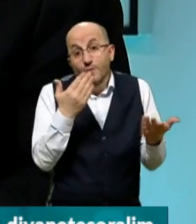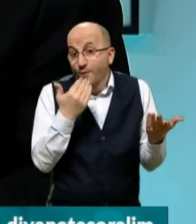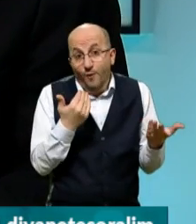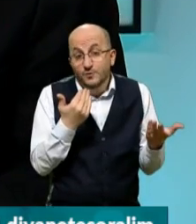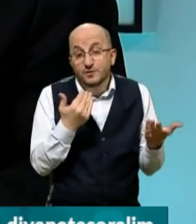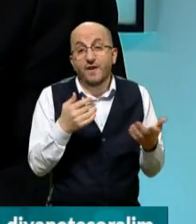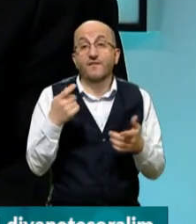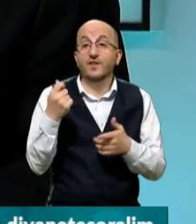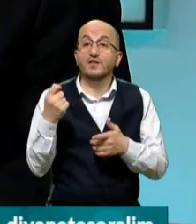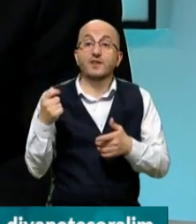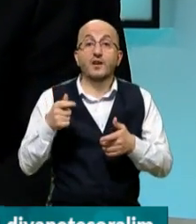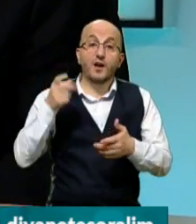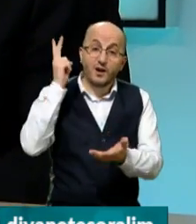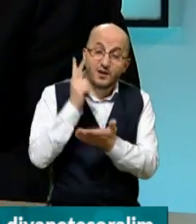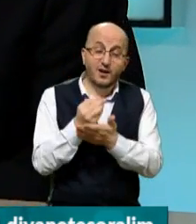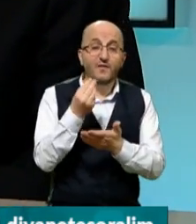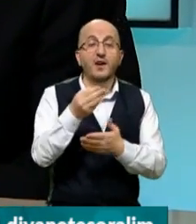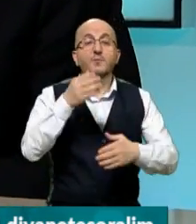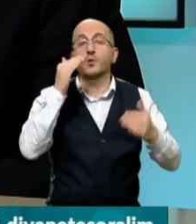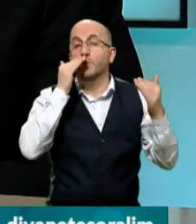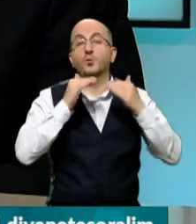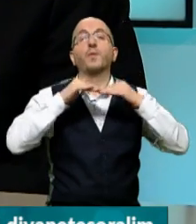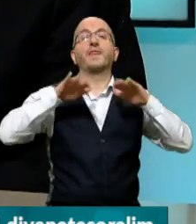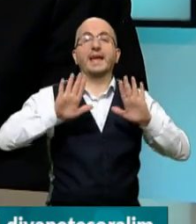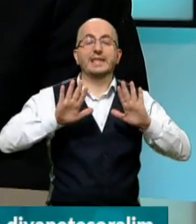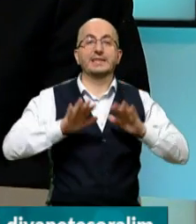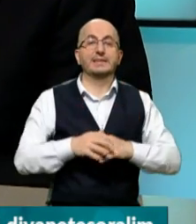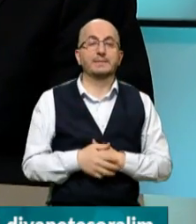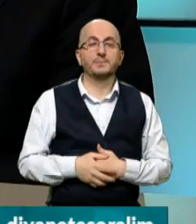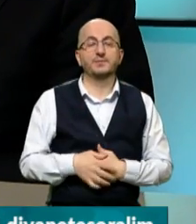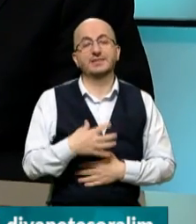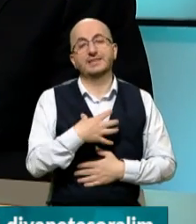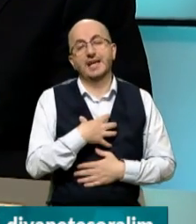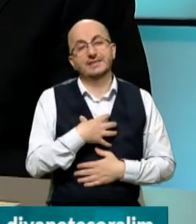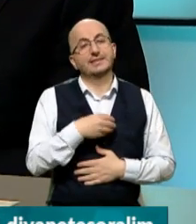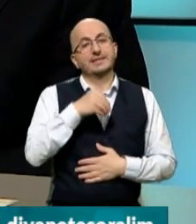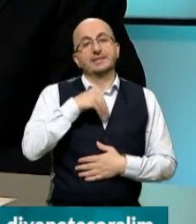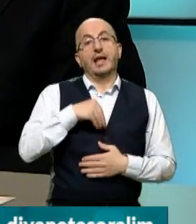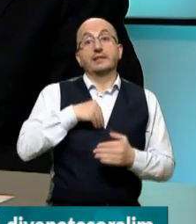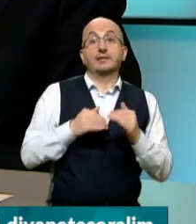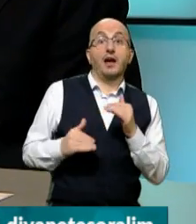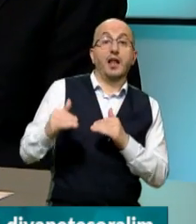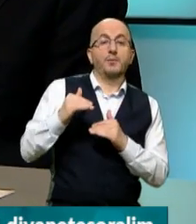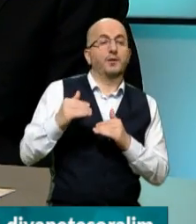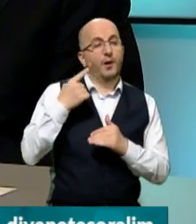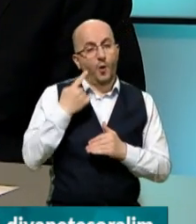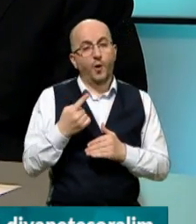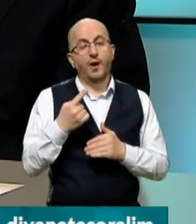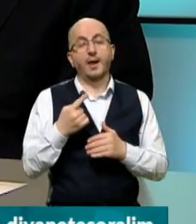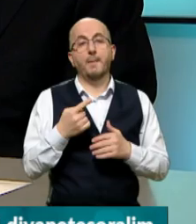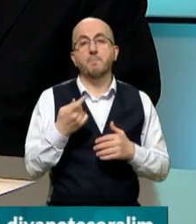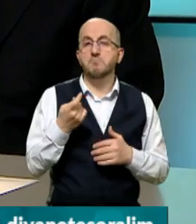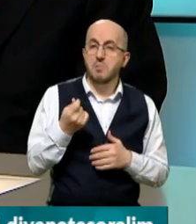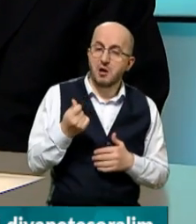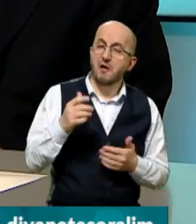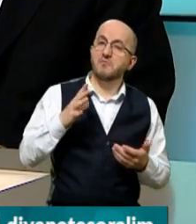müddetçe fidyeyle hüküm vermek uygun değildir. Eyvallah. O zaman teyzemiz kendisi zannı galibine göre zannı galip oluşturacak. Peki. Maddi